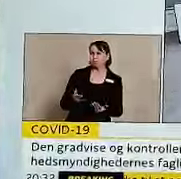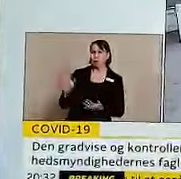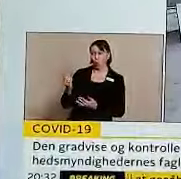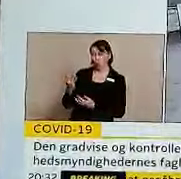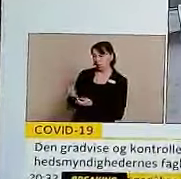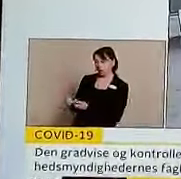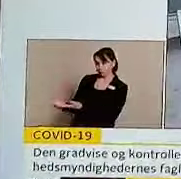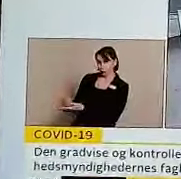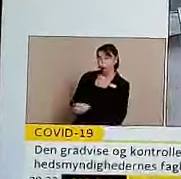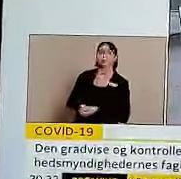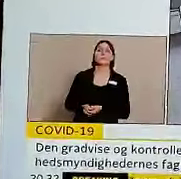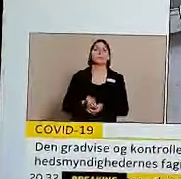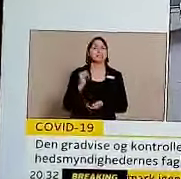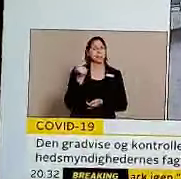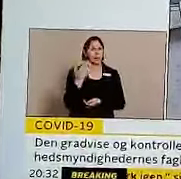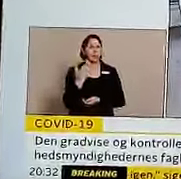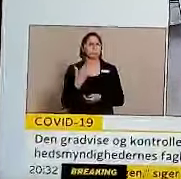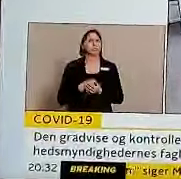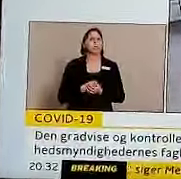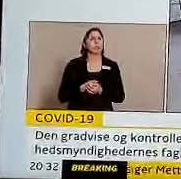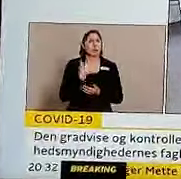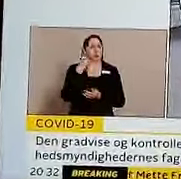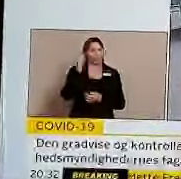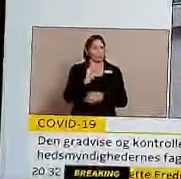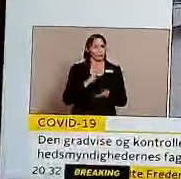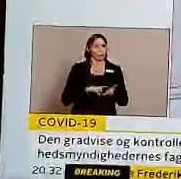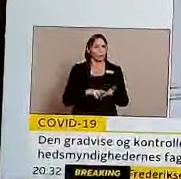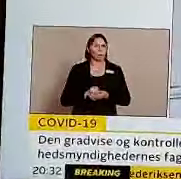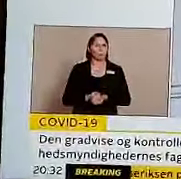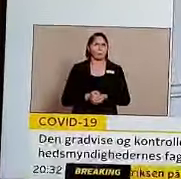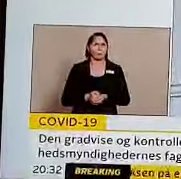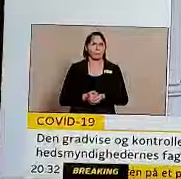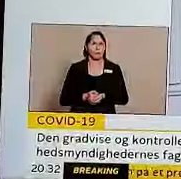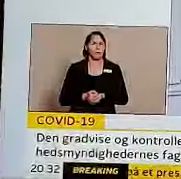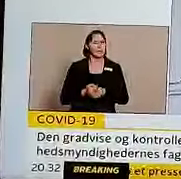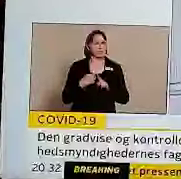وعدم التواصل والتجمعات فيما بعضهم البعض،